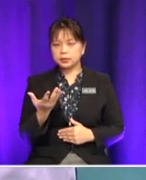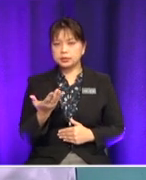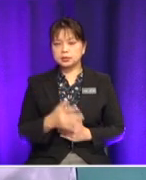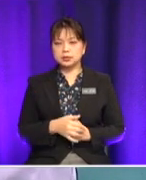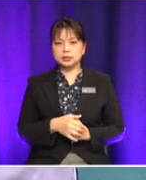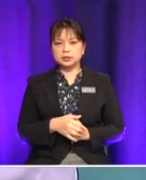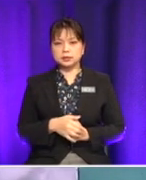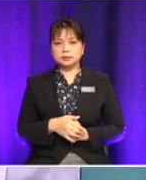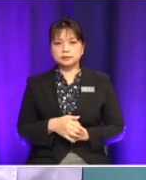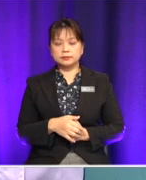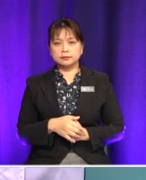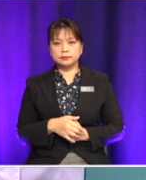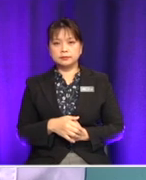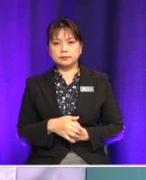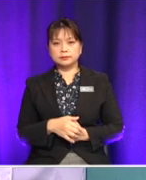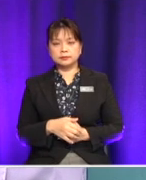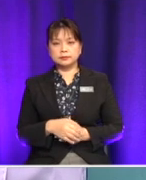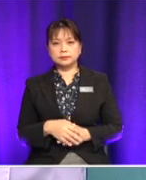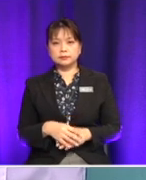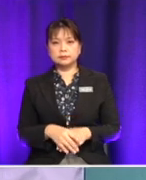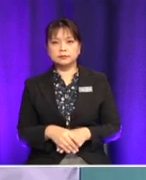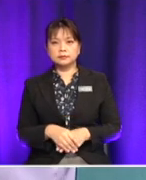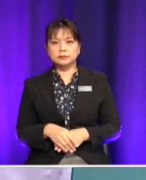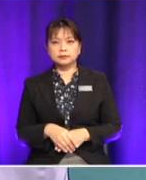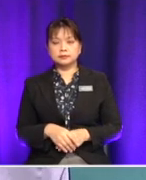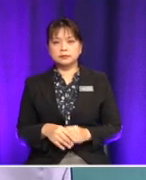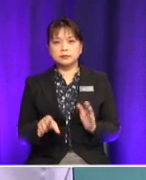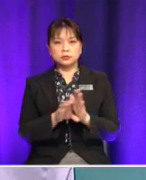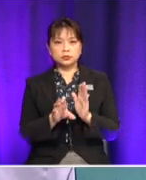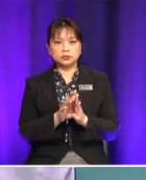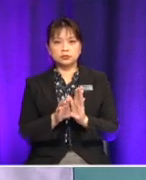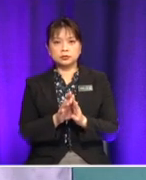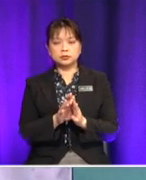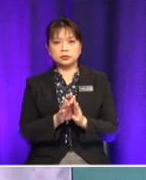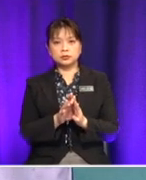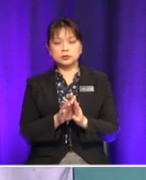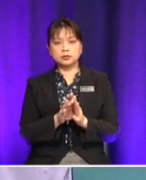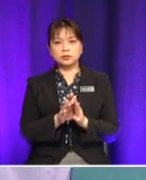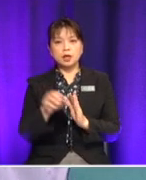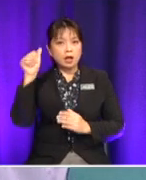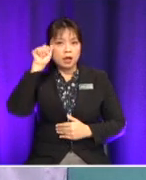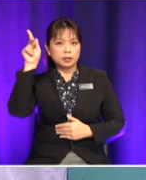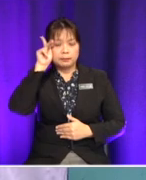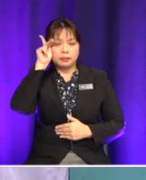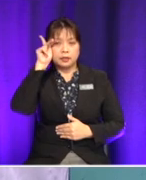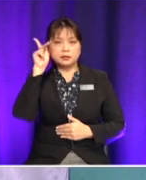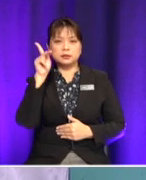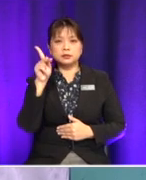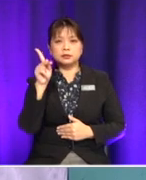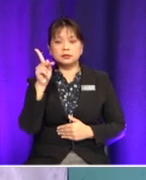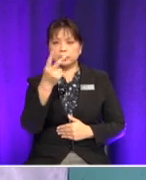alat yang betul jadi kita kena Angga dulu ah contoh cobalah Akmal Angga Berapakah tinggi lebar